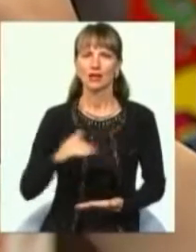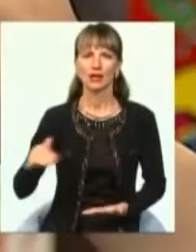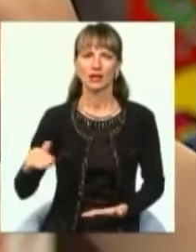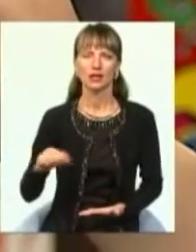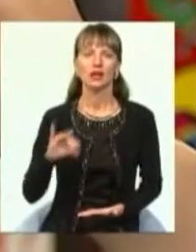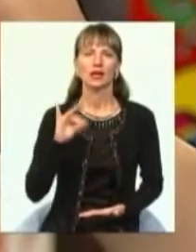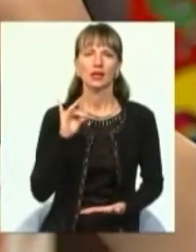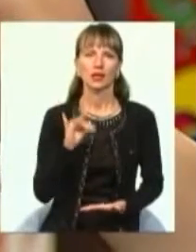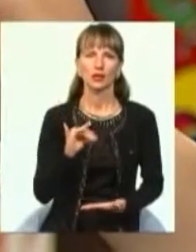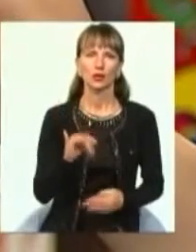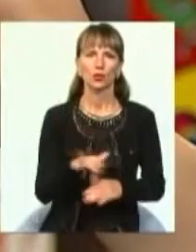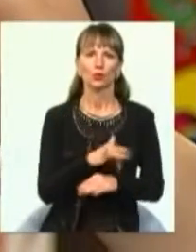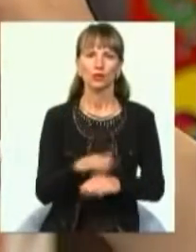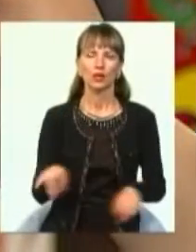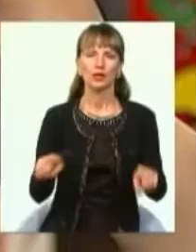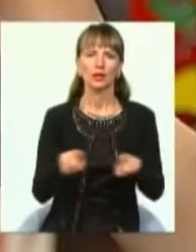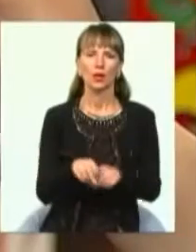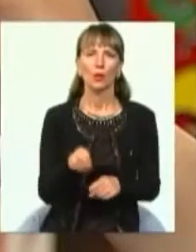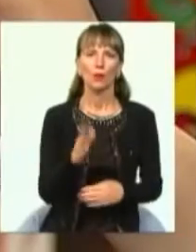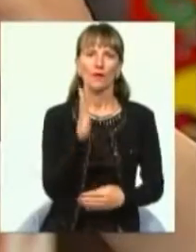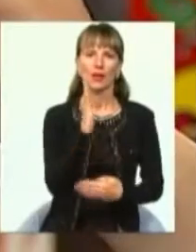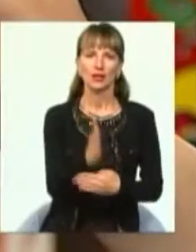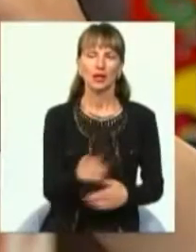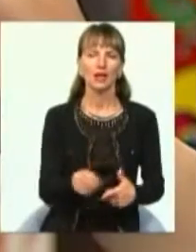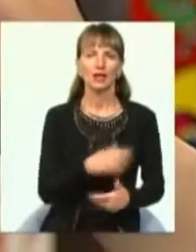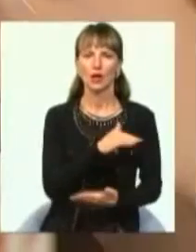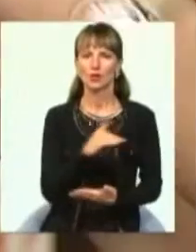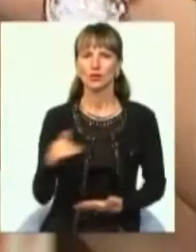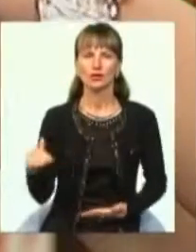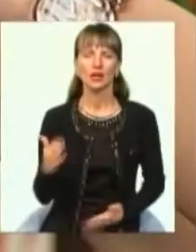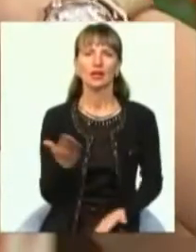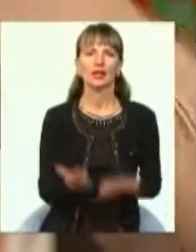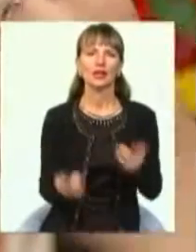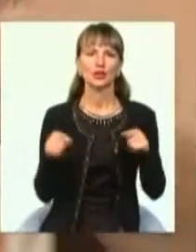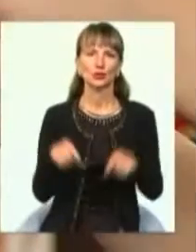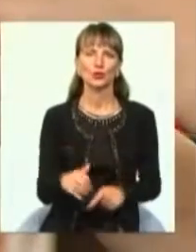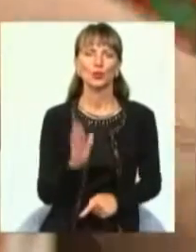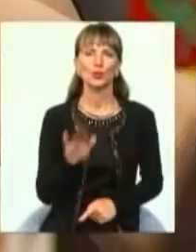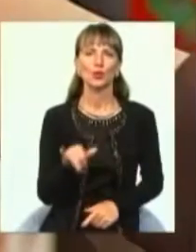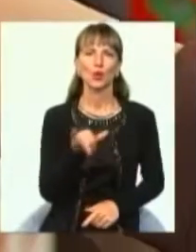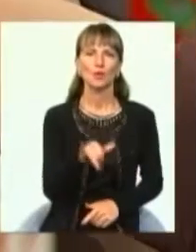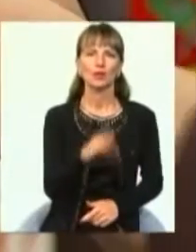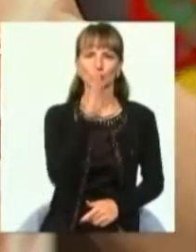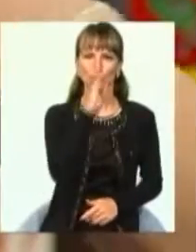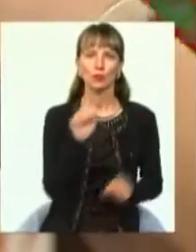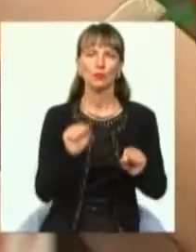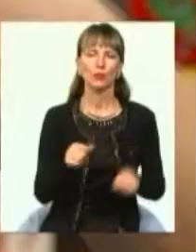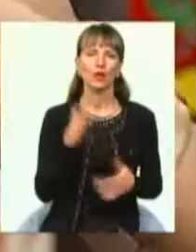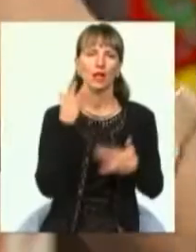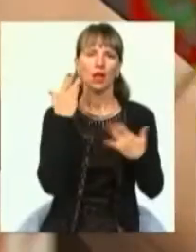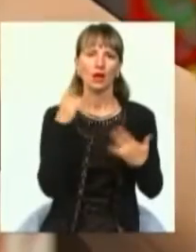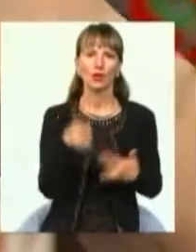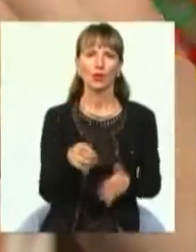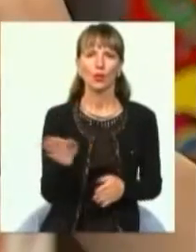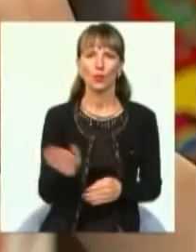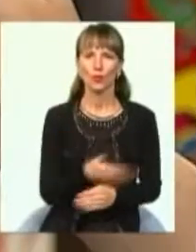б'є вона також? Так. По вертикалі або по горизонталі. Тобто, якщо тут буде у вас суперник, то вона може запросто його